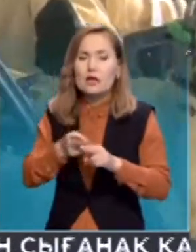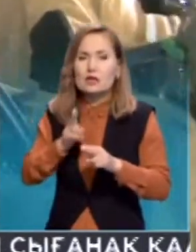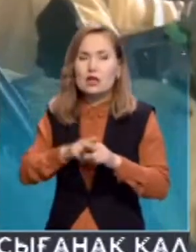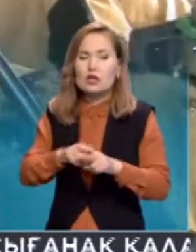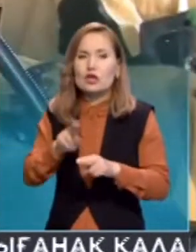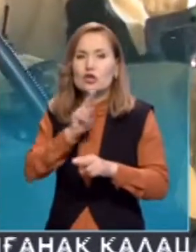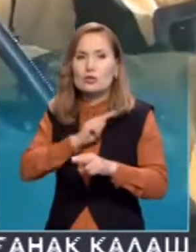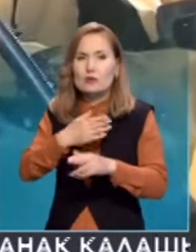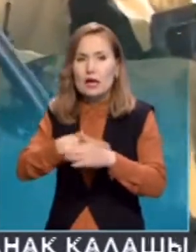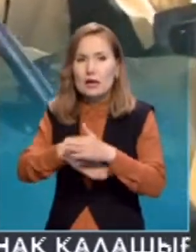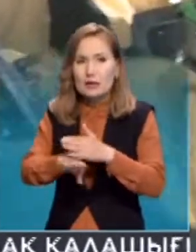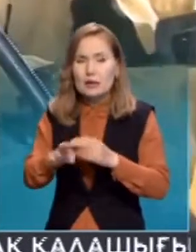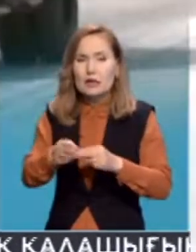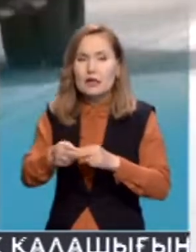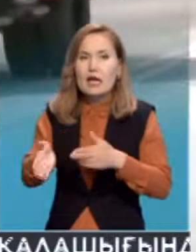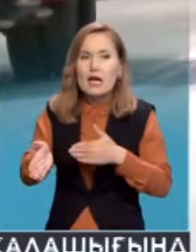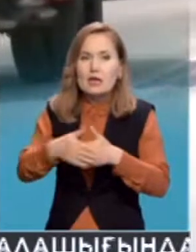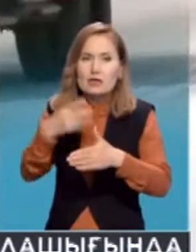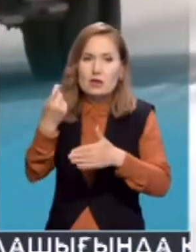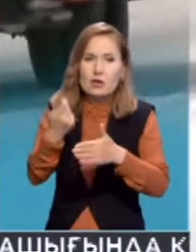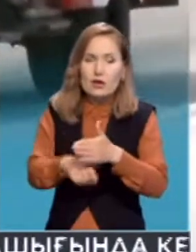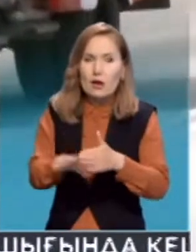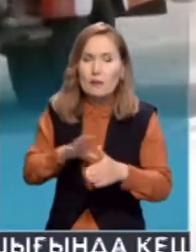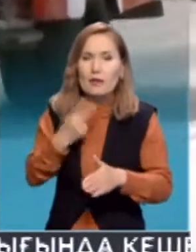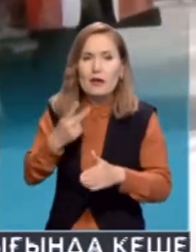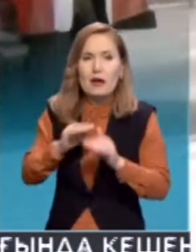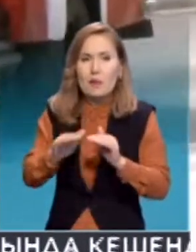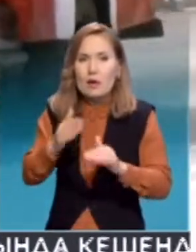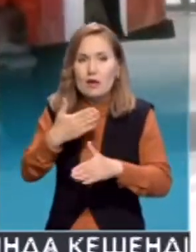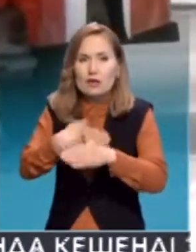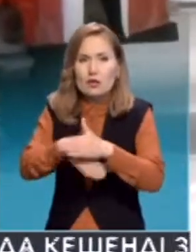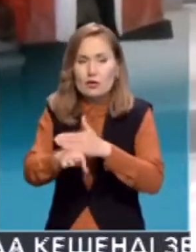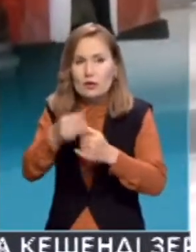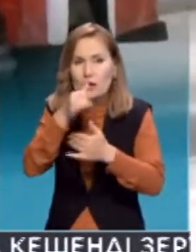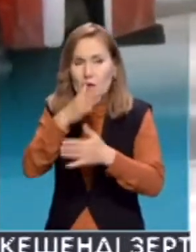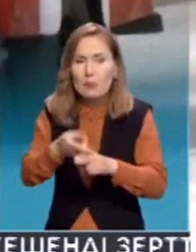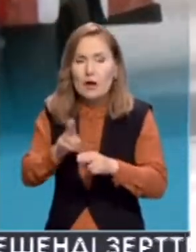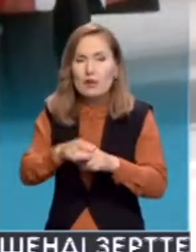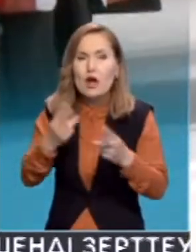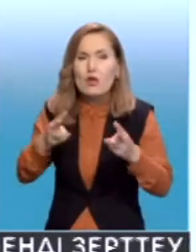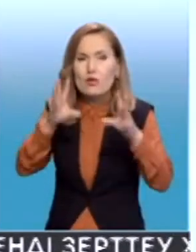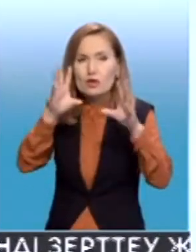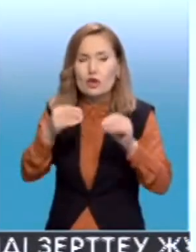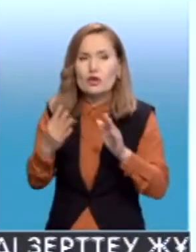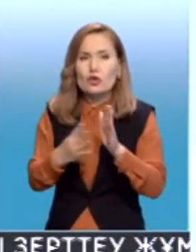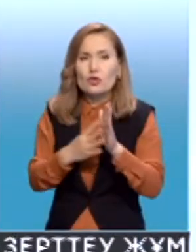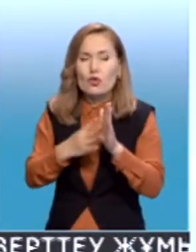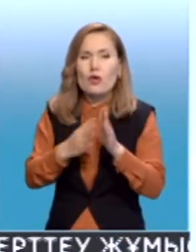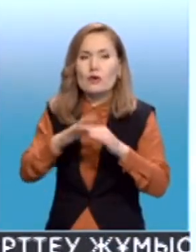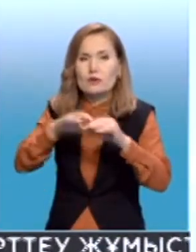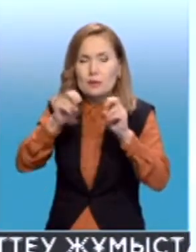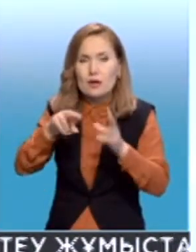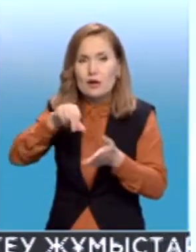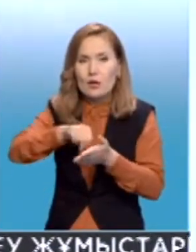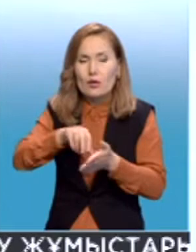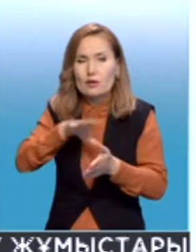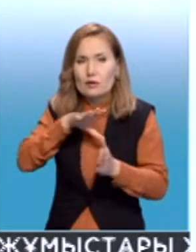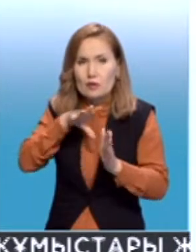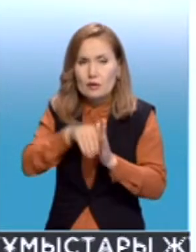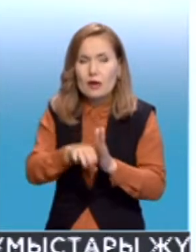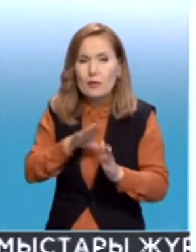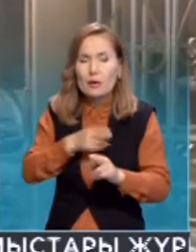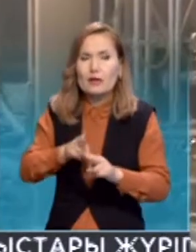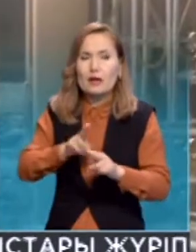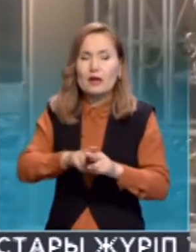құлыптап кеткен. Сондықтан 2 баласы сыртқа шыға алмаған. Өртті өшіруге 9 қызметкер жұмылдырылды. Апаттың себебі қазір анықталып жатыр. Алдын ала